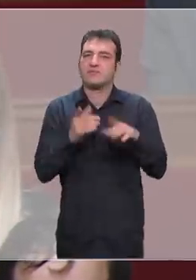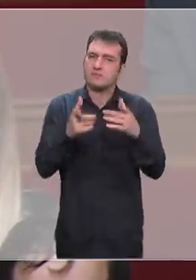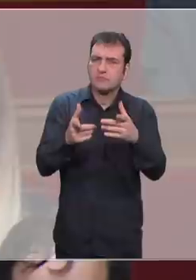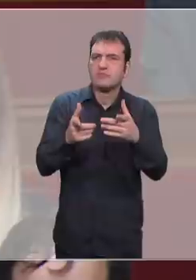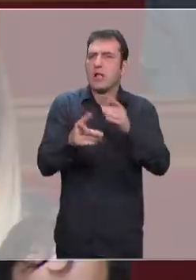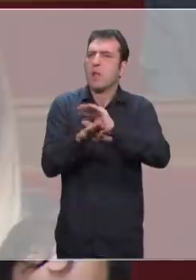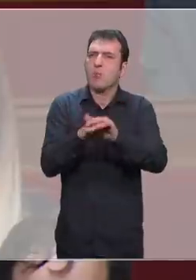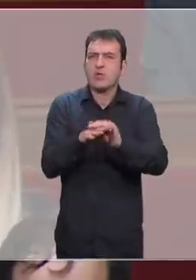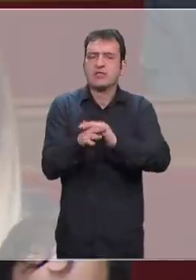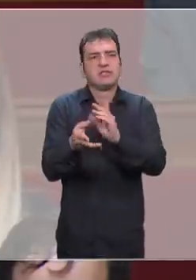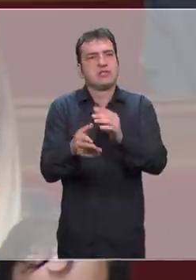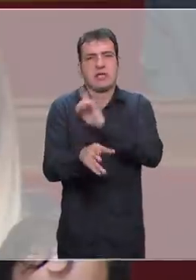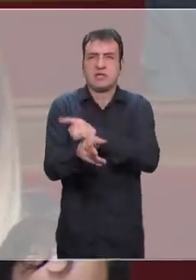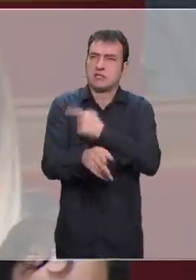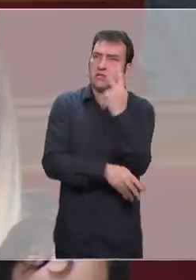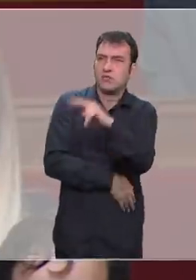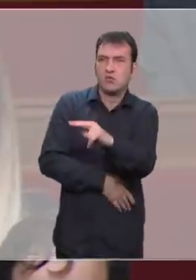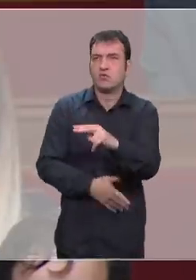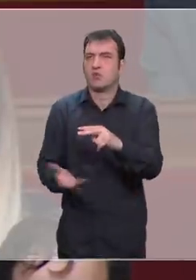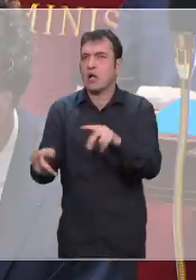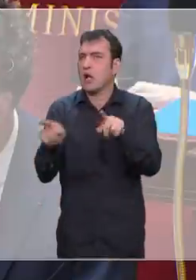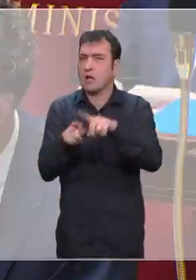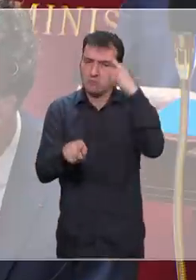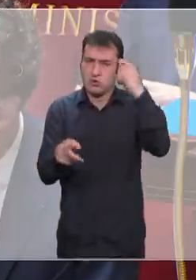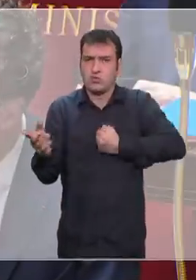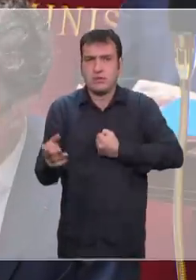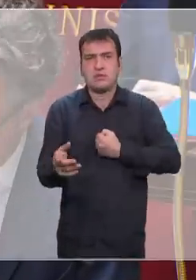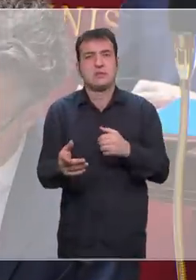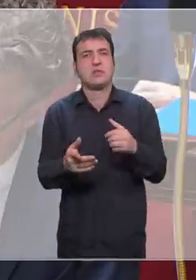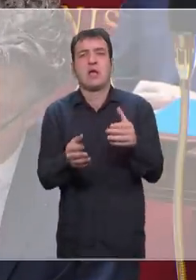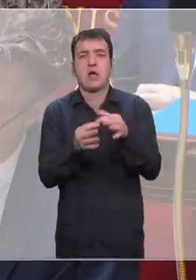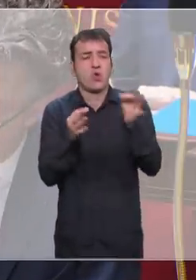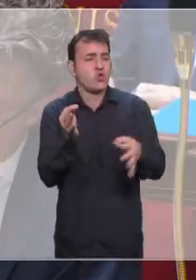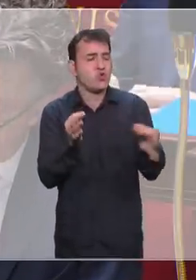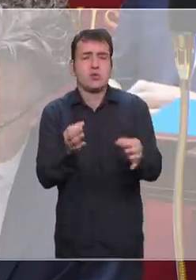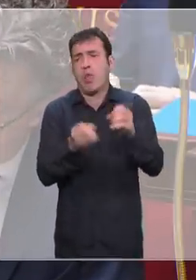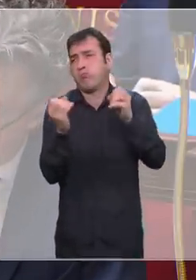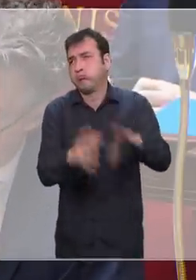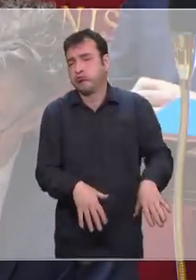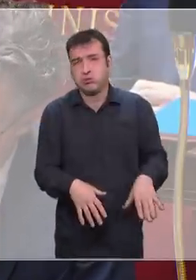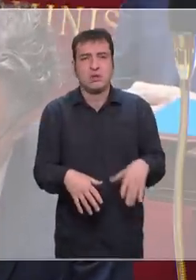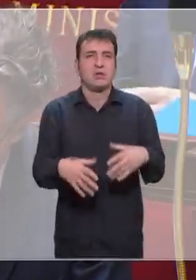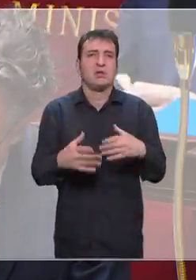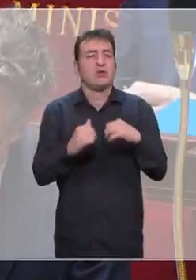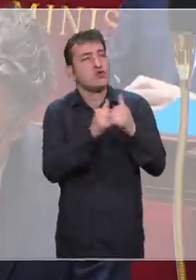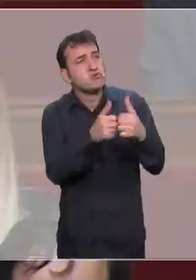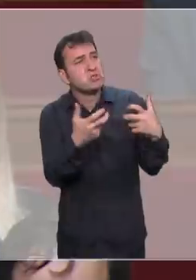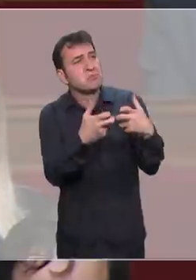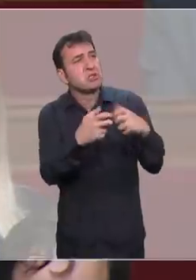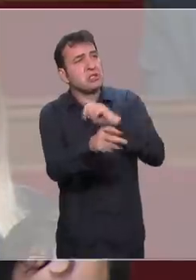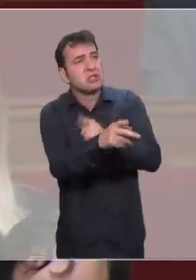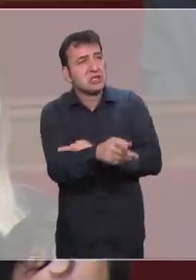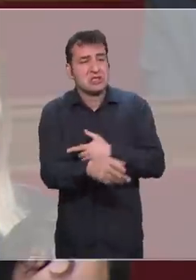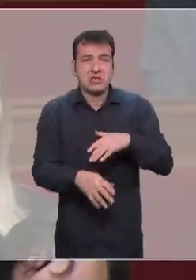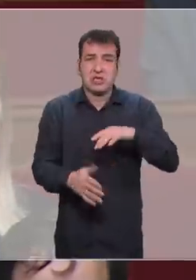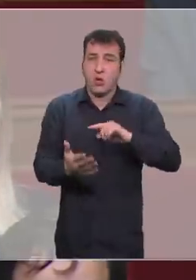suicidaire. Abandon du nucléaire, péréquation européenne du prix de l'énergie, qui nous pousse à sponsoriser la politique énergétique de l'Allemagne